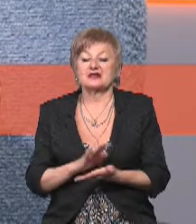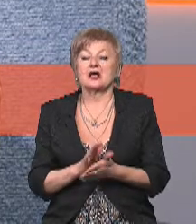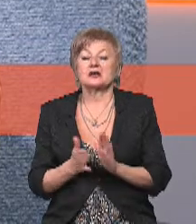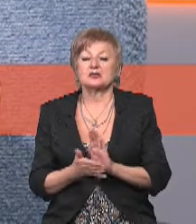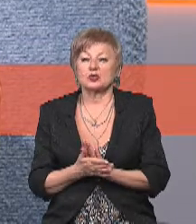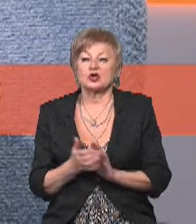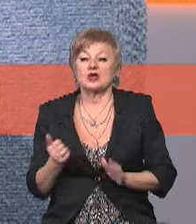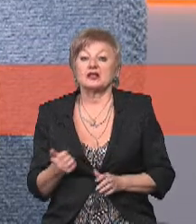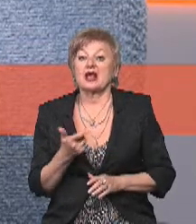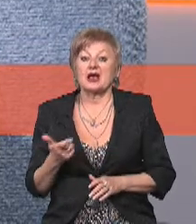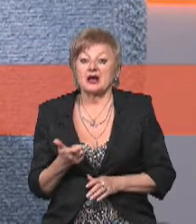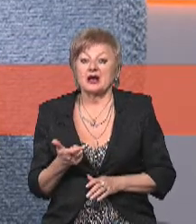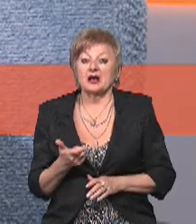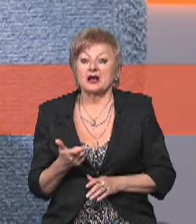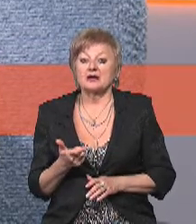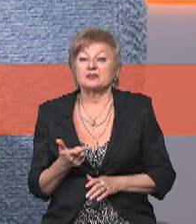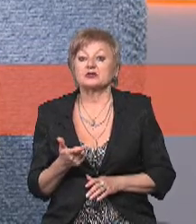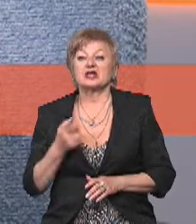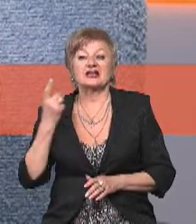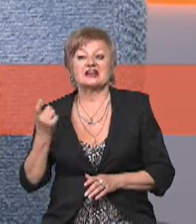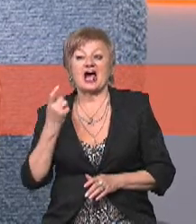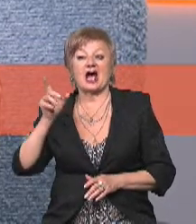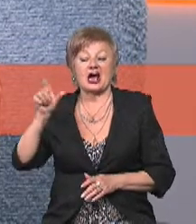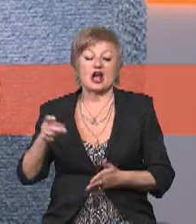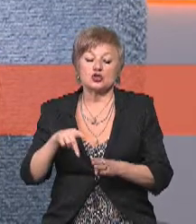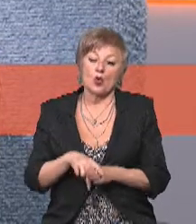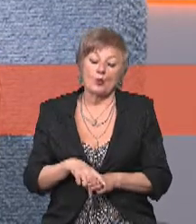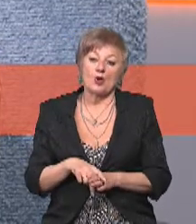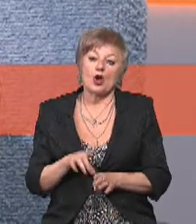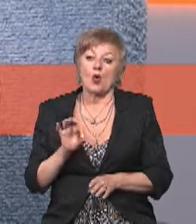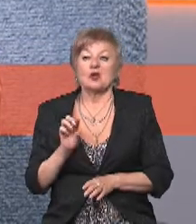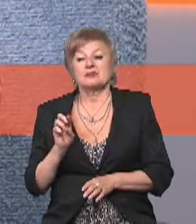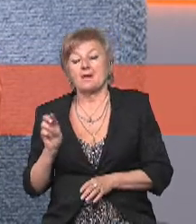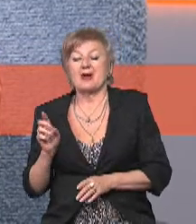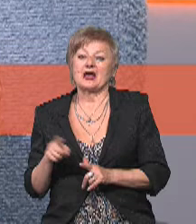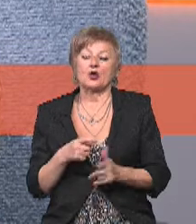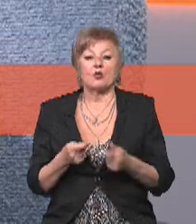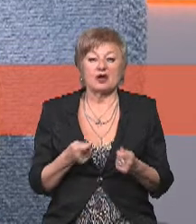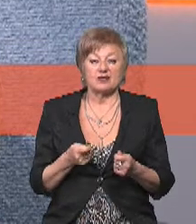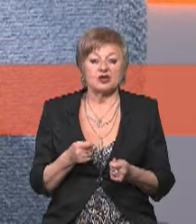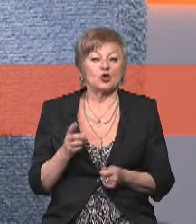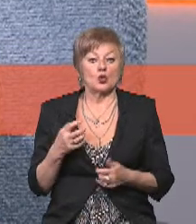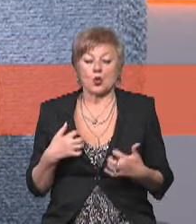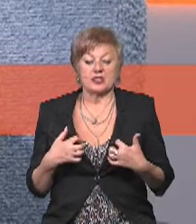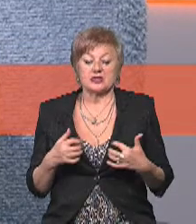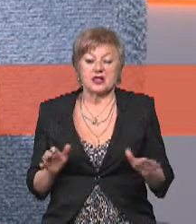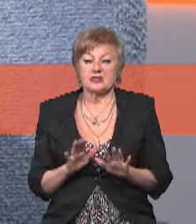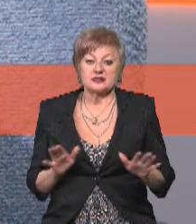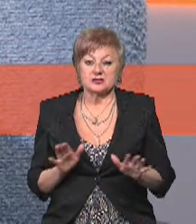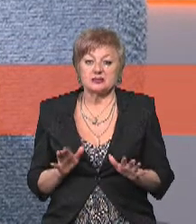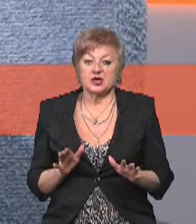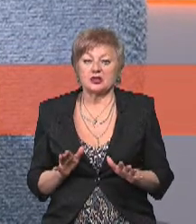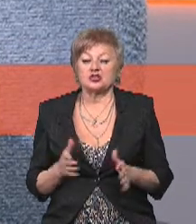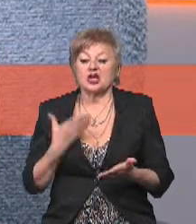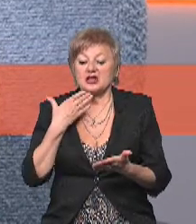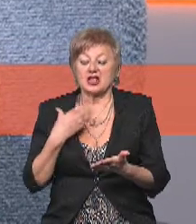мереж всередині будинків покладена на власника, ОСББ чи управителя. Однак вони не поспішають брати мережі на